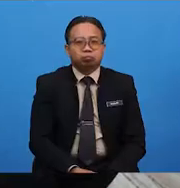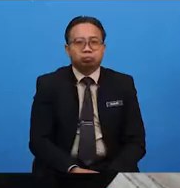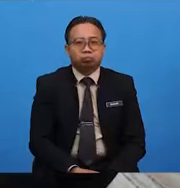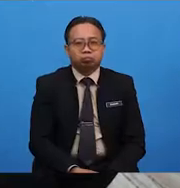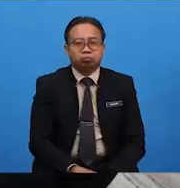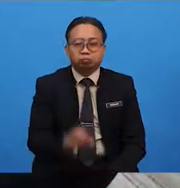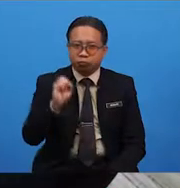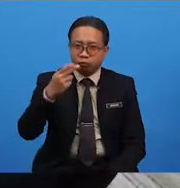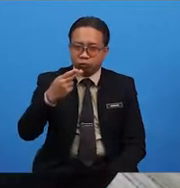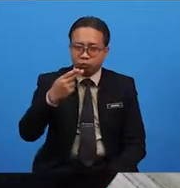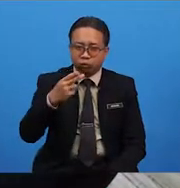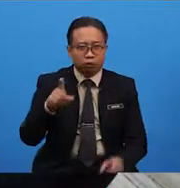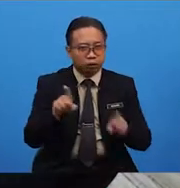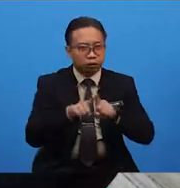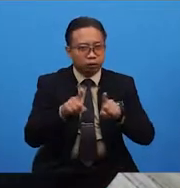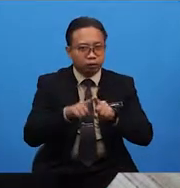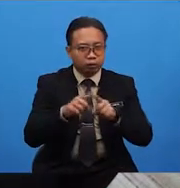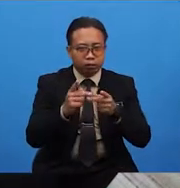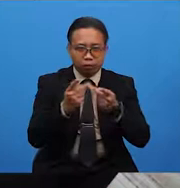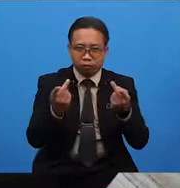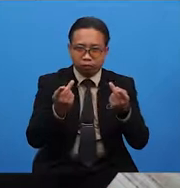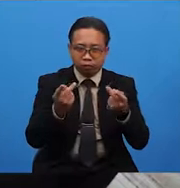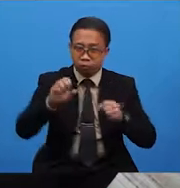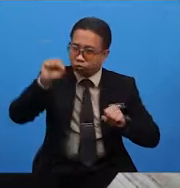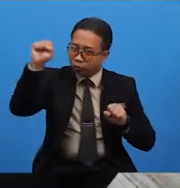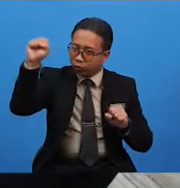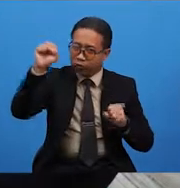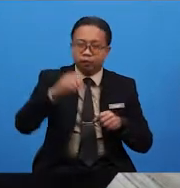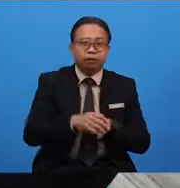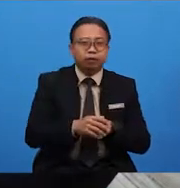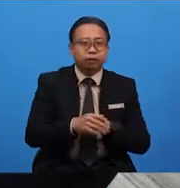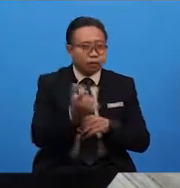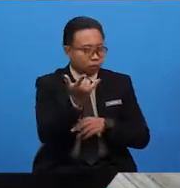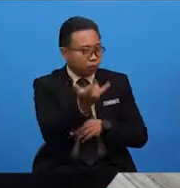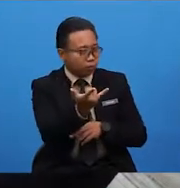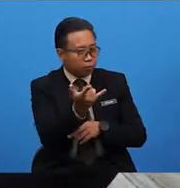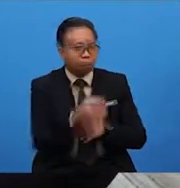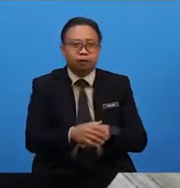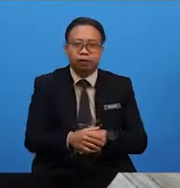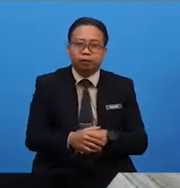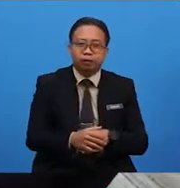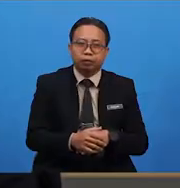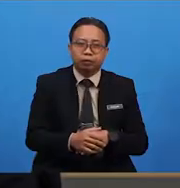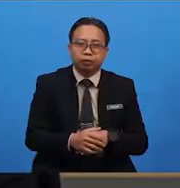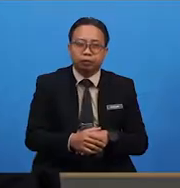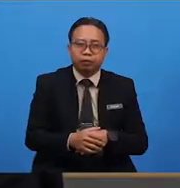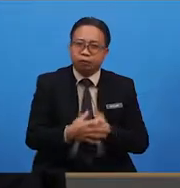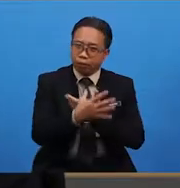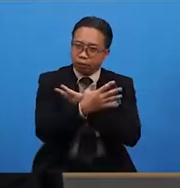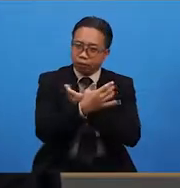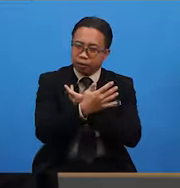Oh macam komik Superman Spiderman Batman kan enggak dia kan